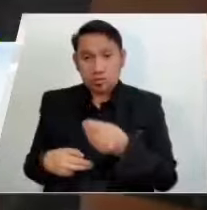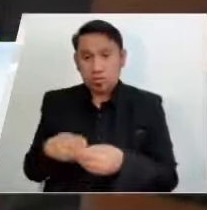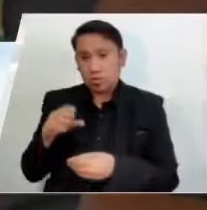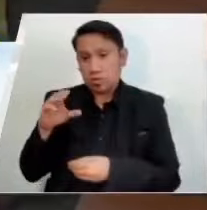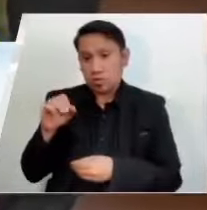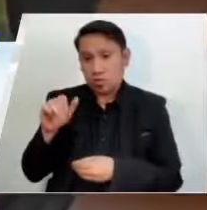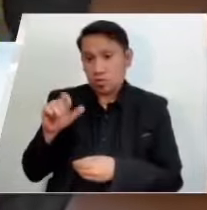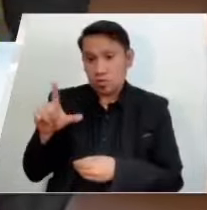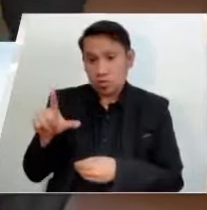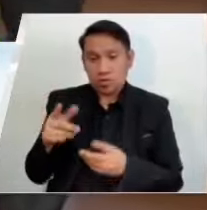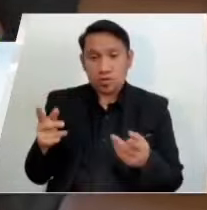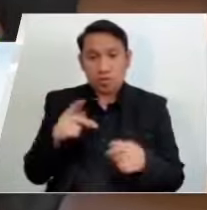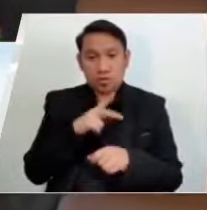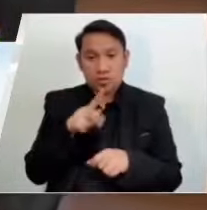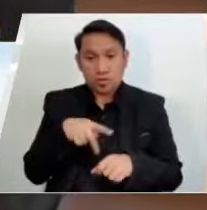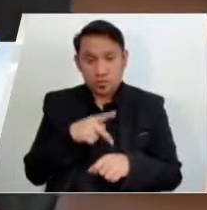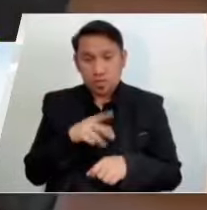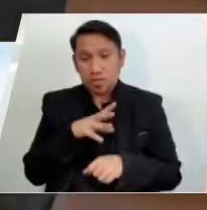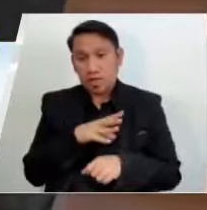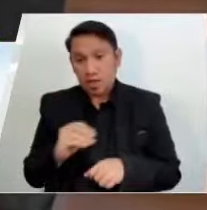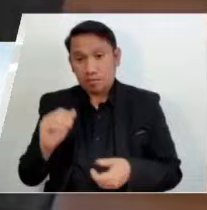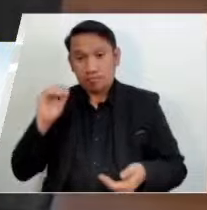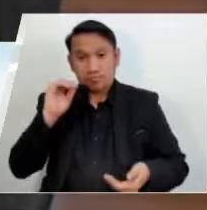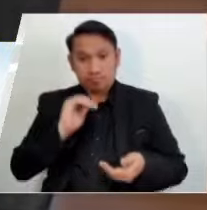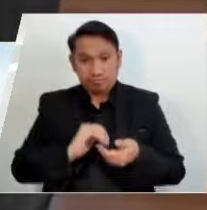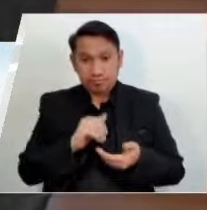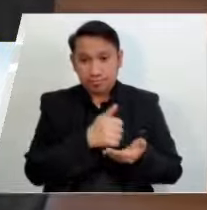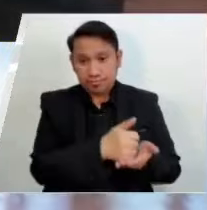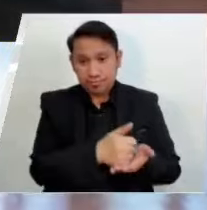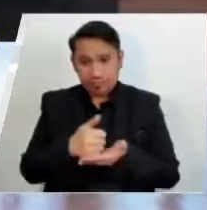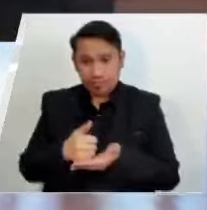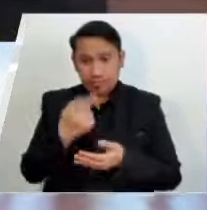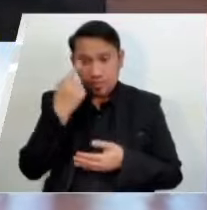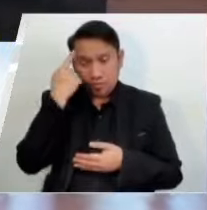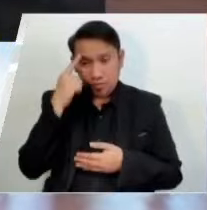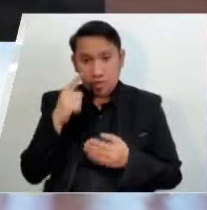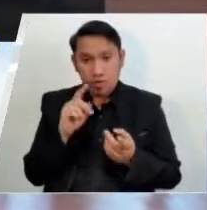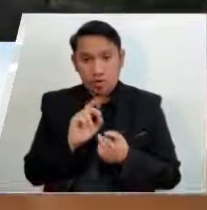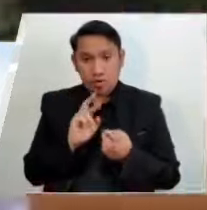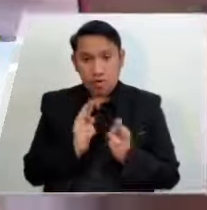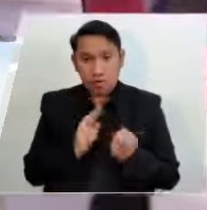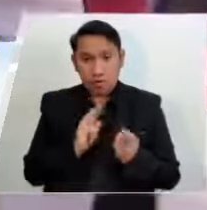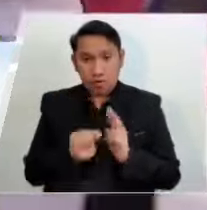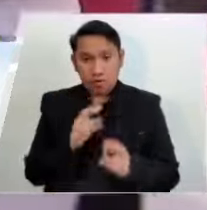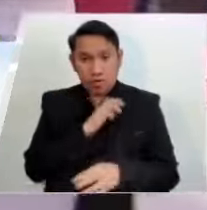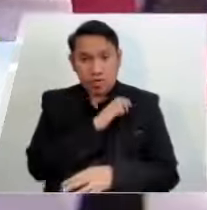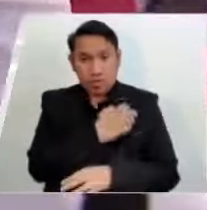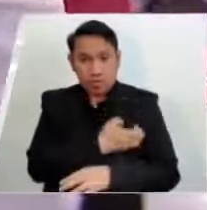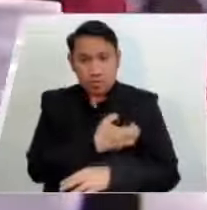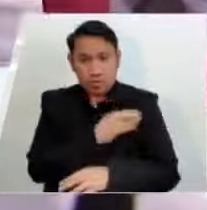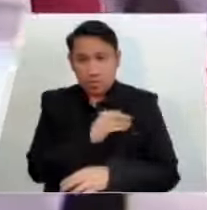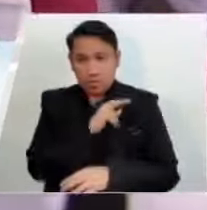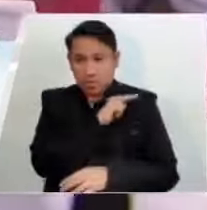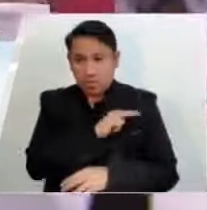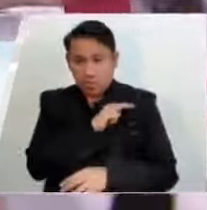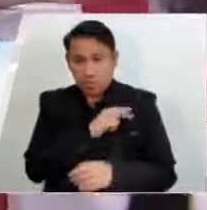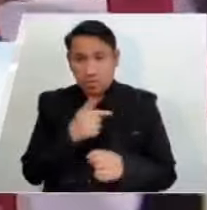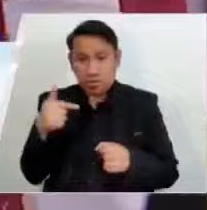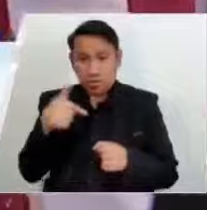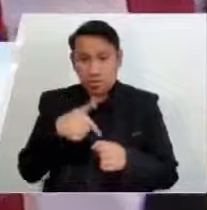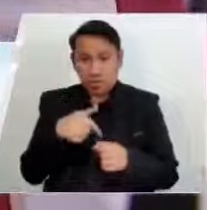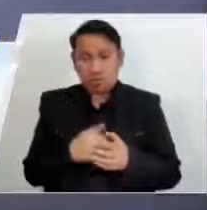Pilipinas at pagtutulungan kaugnay sa renewable energy at natural gas. Kasabay ng pulong